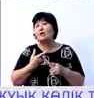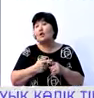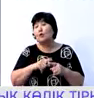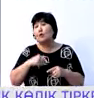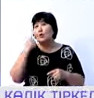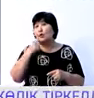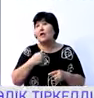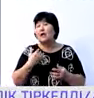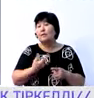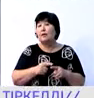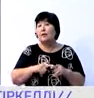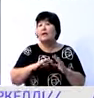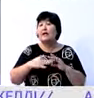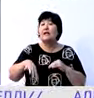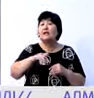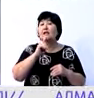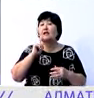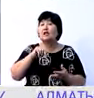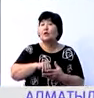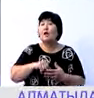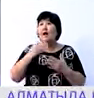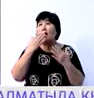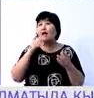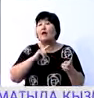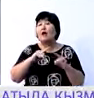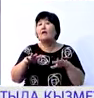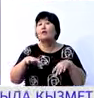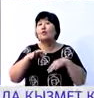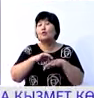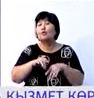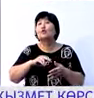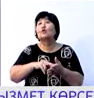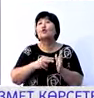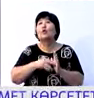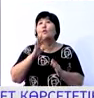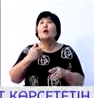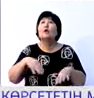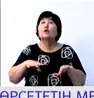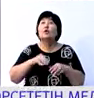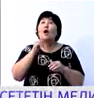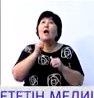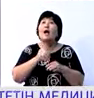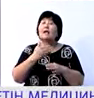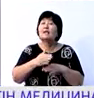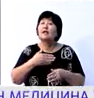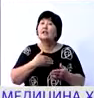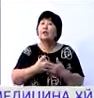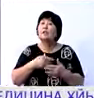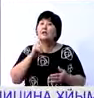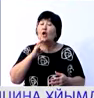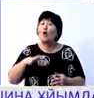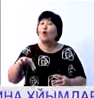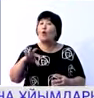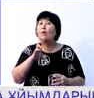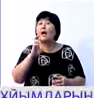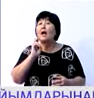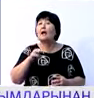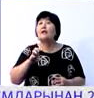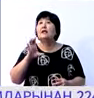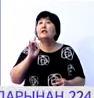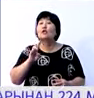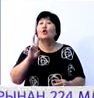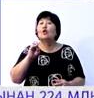жылы түркітілдес елде жастарының қатысуымен халықаралық форум өткізу жоспарлануда. Сондай ақ, әр саладағы белсенді жастарға облыс әкімінің сыр